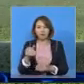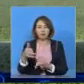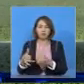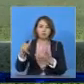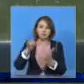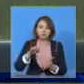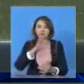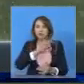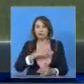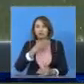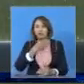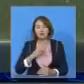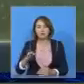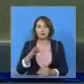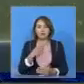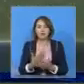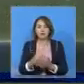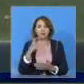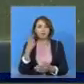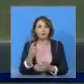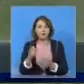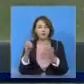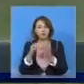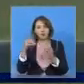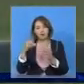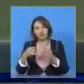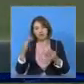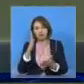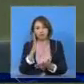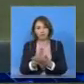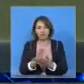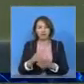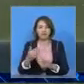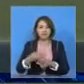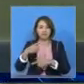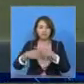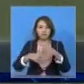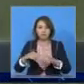әдісті қолданған Мәртік ауданы шаруаларының үлесінде 10 мың гектар жер бар. Жыл өткен сайын